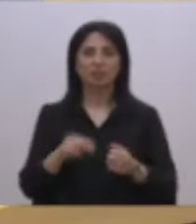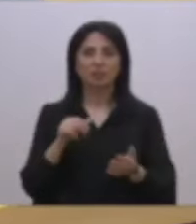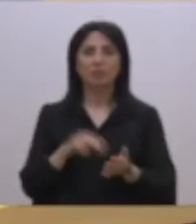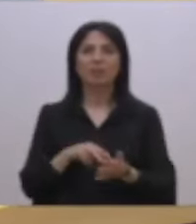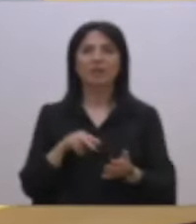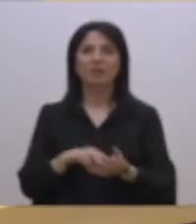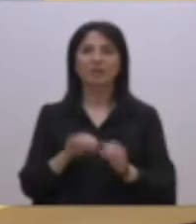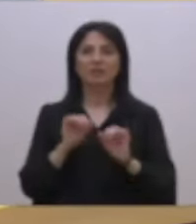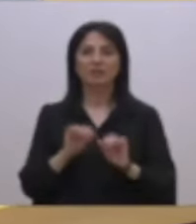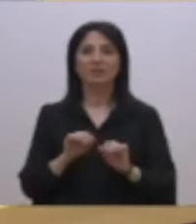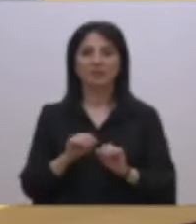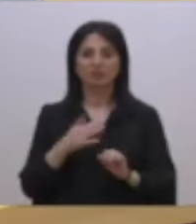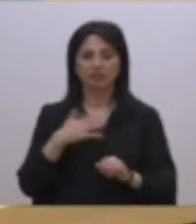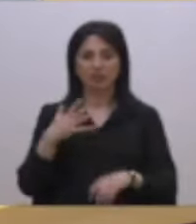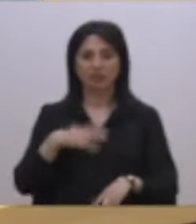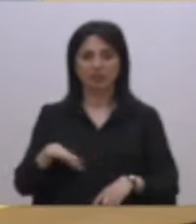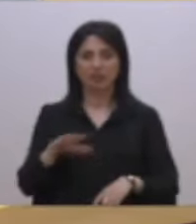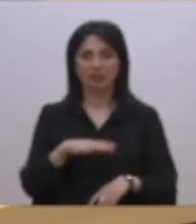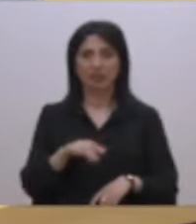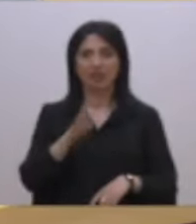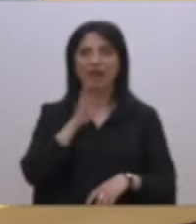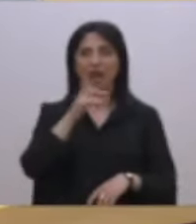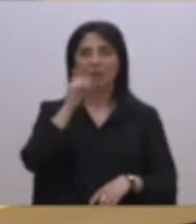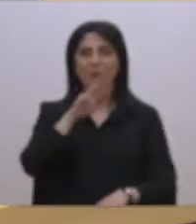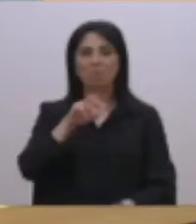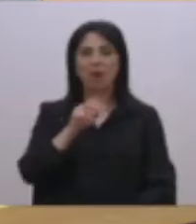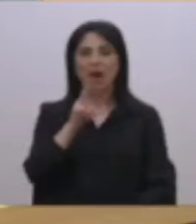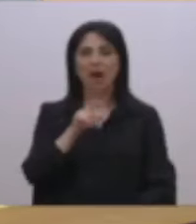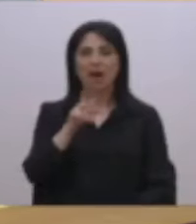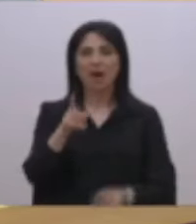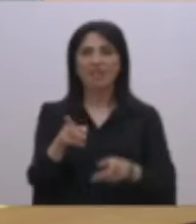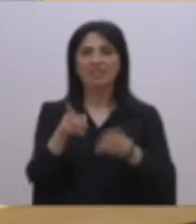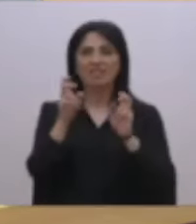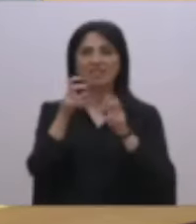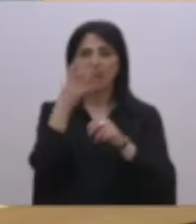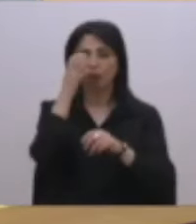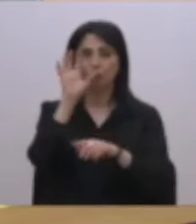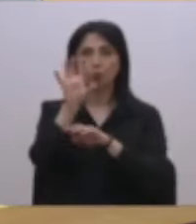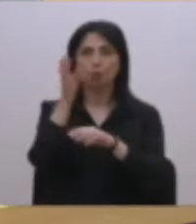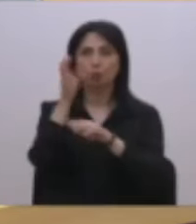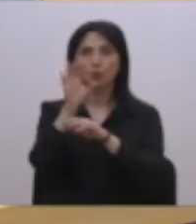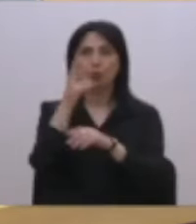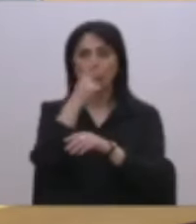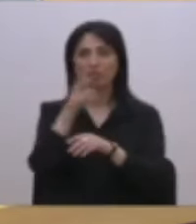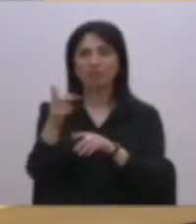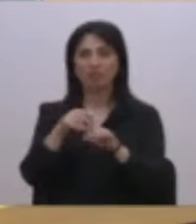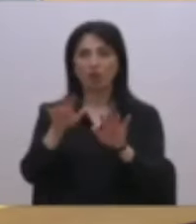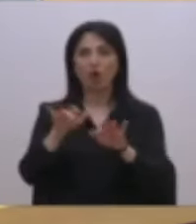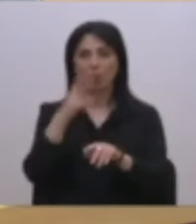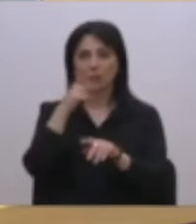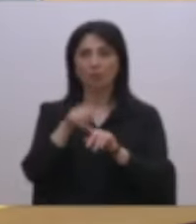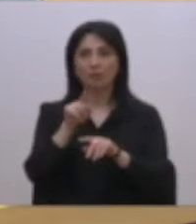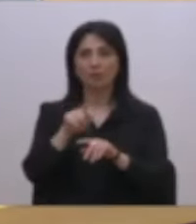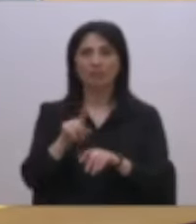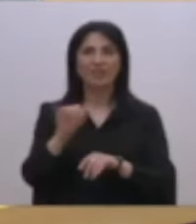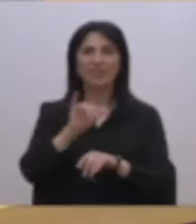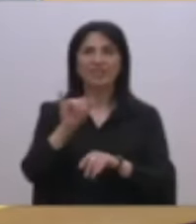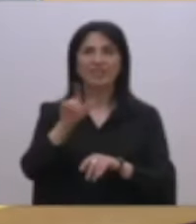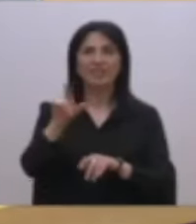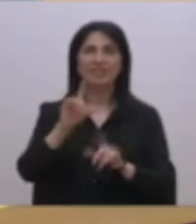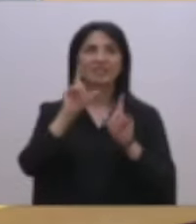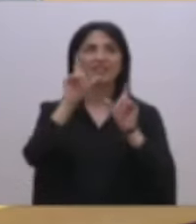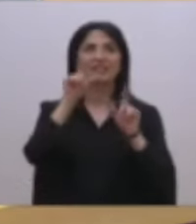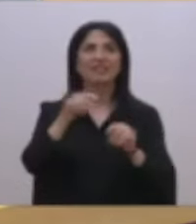ფაცად იცავენ ჩვენს ქვეყანას. ბატონო მაკა, სასტუმროების სურათებს რო ათვალიერებდით კომპიუტერში, რომ სადღაც